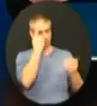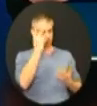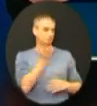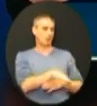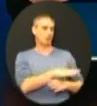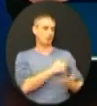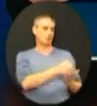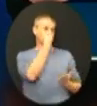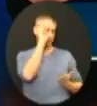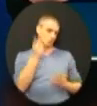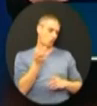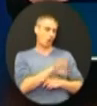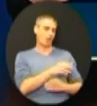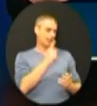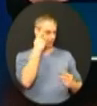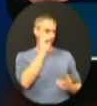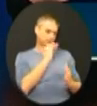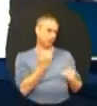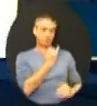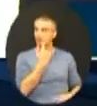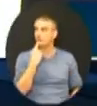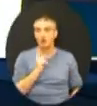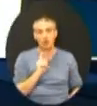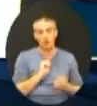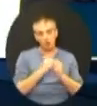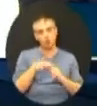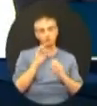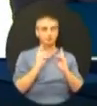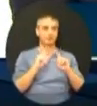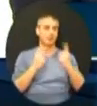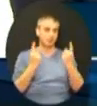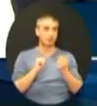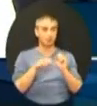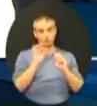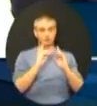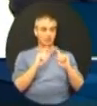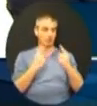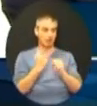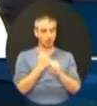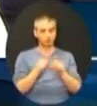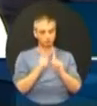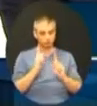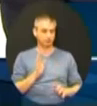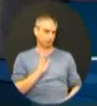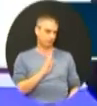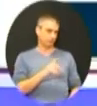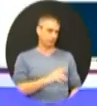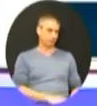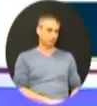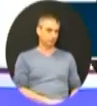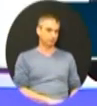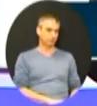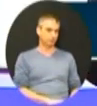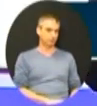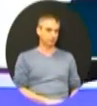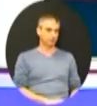מת הורג את הז זה ש ש צ שלי באה לצמצם את המקרים הללו עכשיו